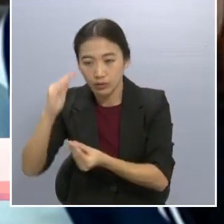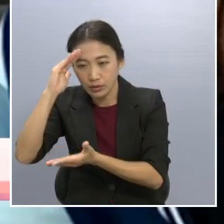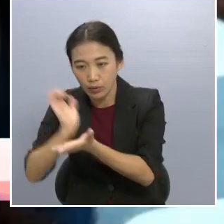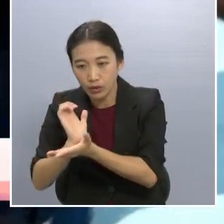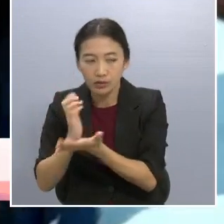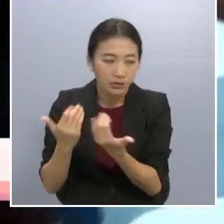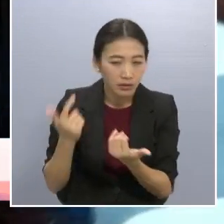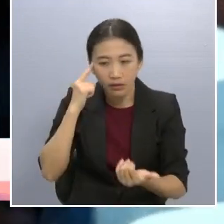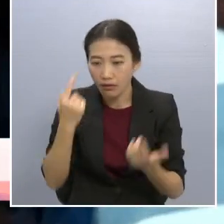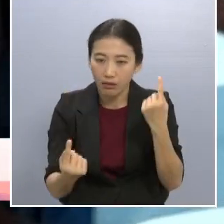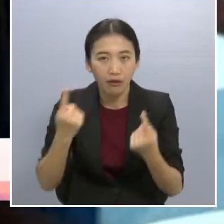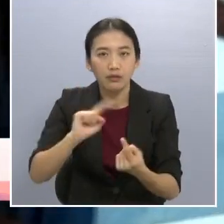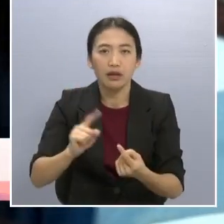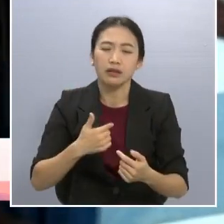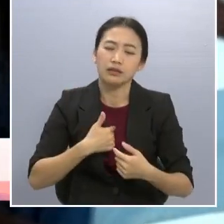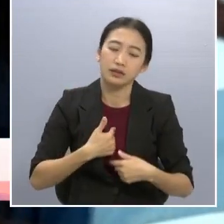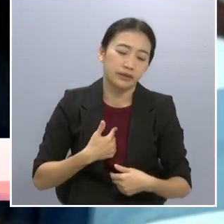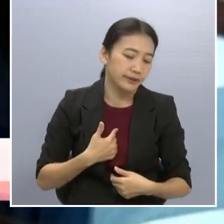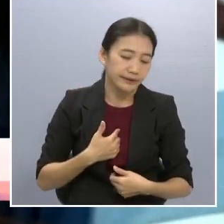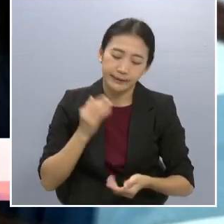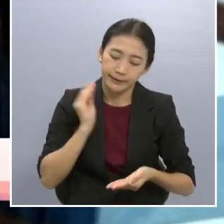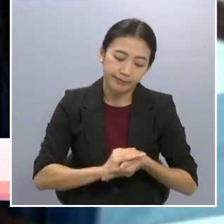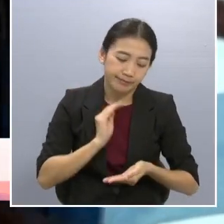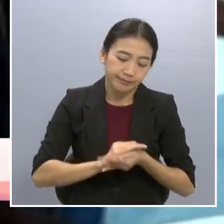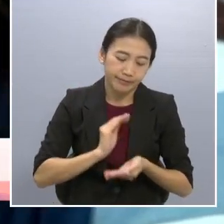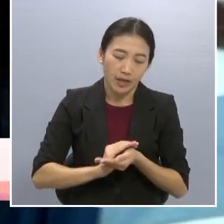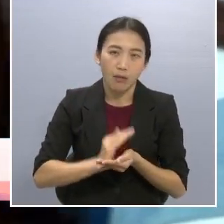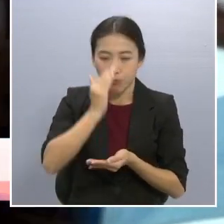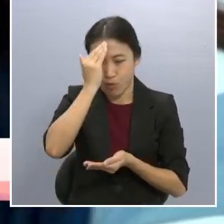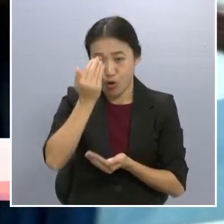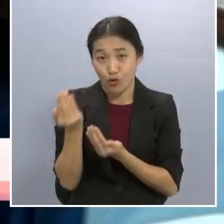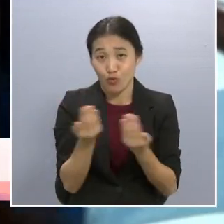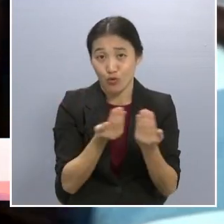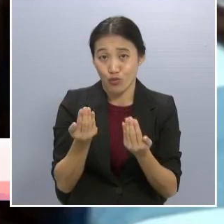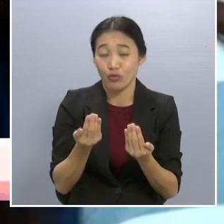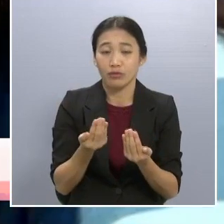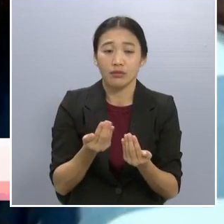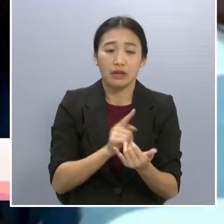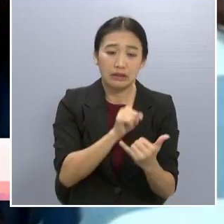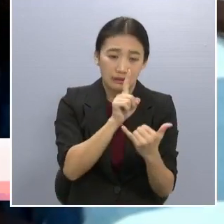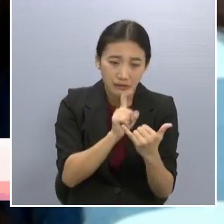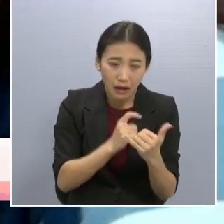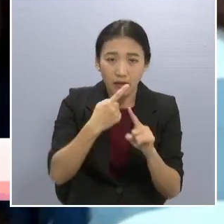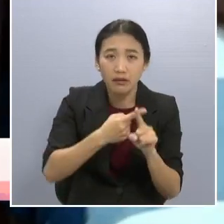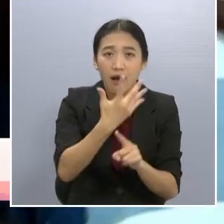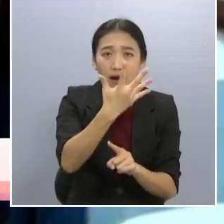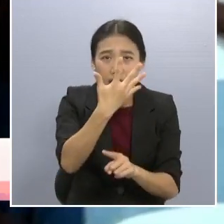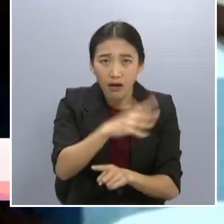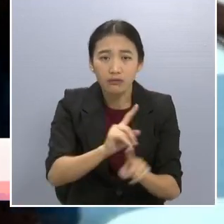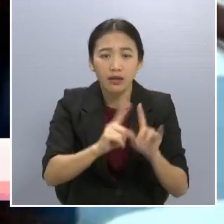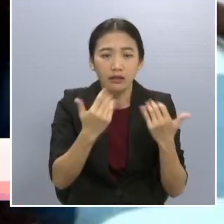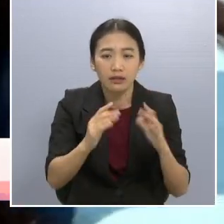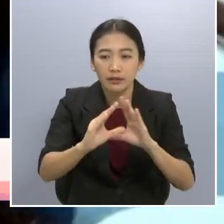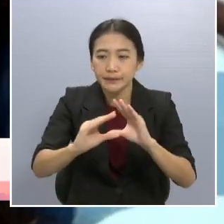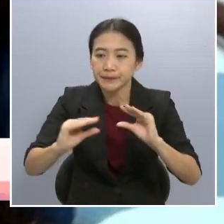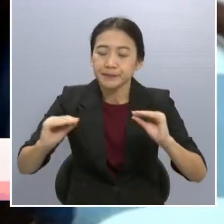รมานมากเพราะลูกแม่ตายไป5เดือนแล้วแต่ยังไม่ได้รับความเป็นธรรมเลยคดีผ่านมา5เดือนอย่างที่บอกครับคุณผู้ชมครับแม่นั้นทุกข์